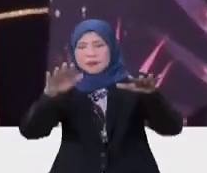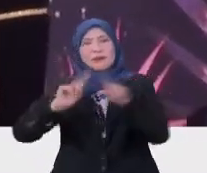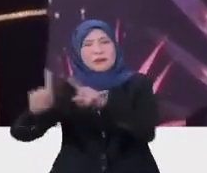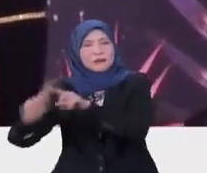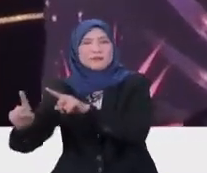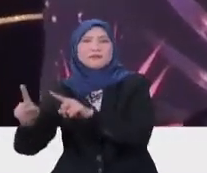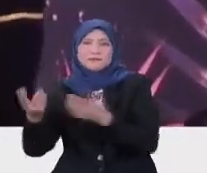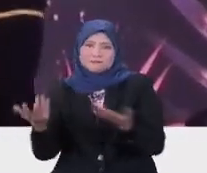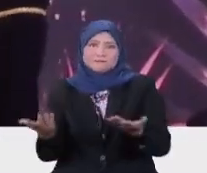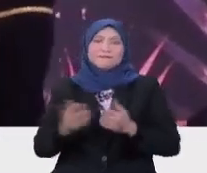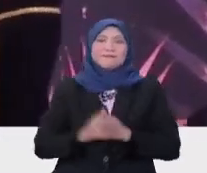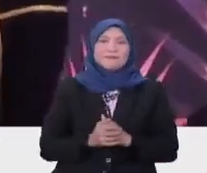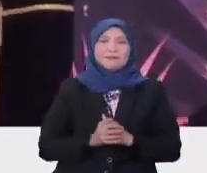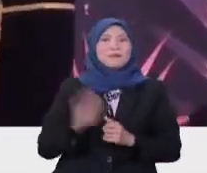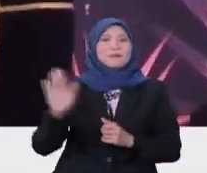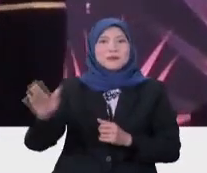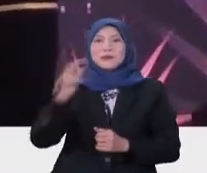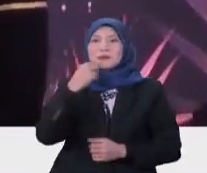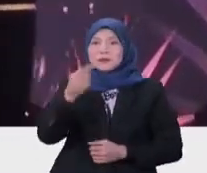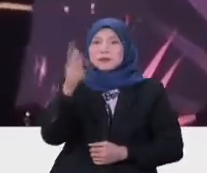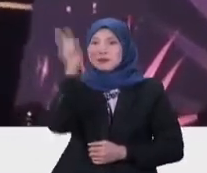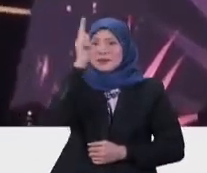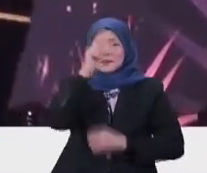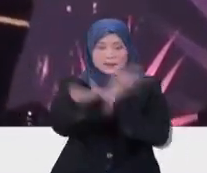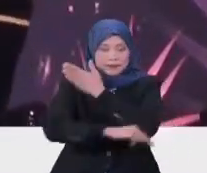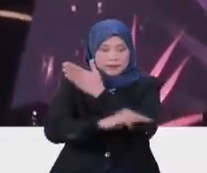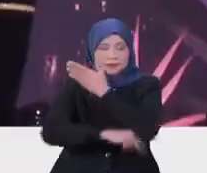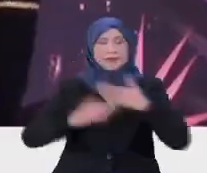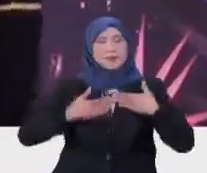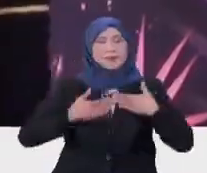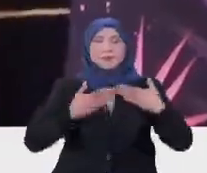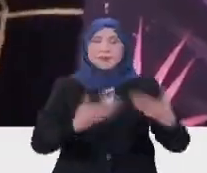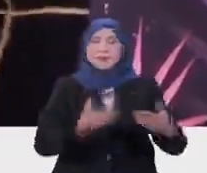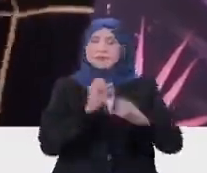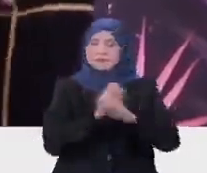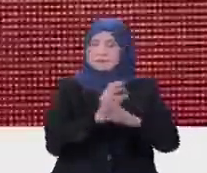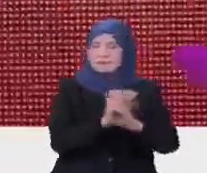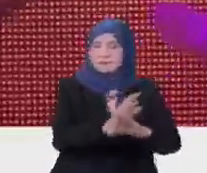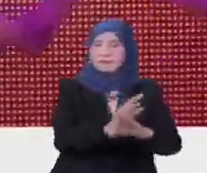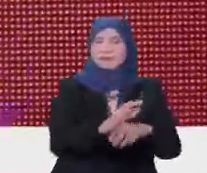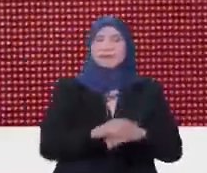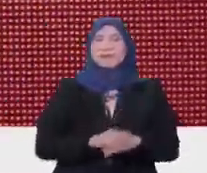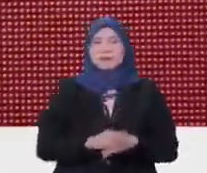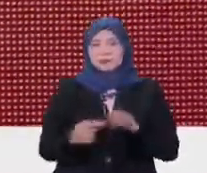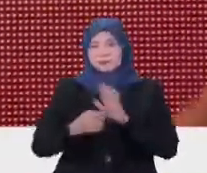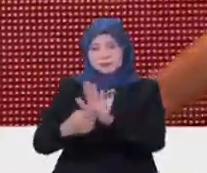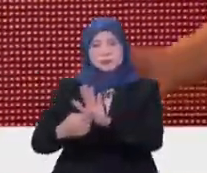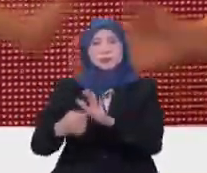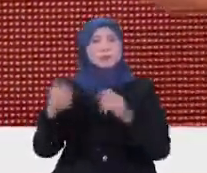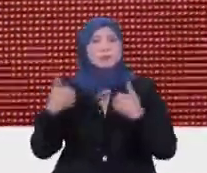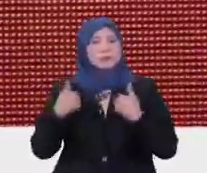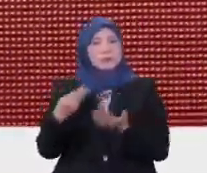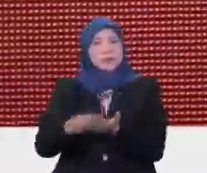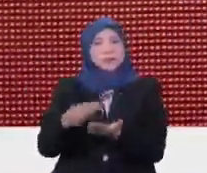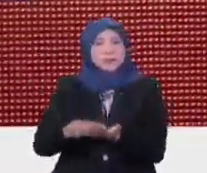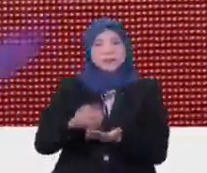berlaku. Jelas beliau, kerajaan negeri sentiasa komited dalam usaha ini dan ia terbukti dengan